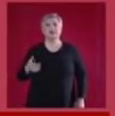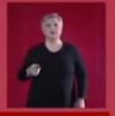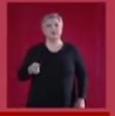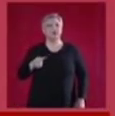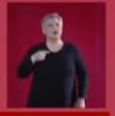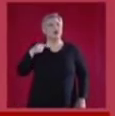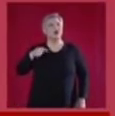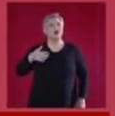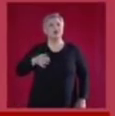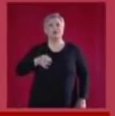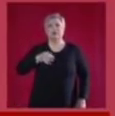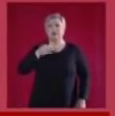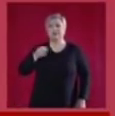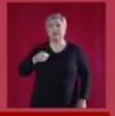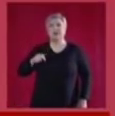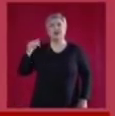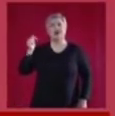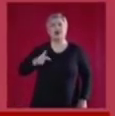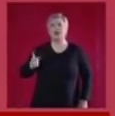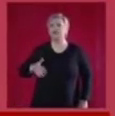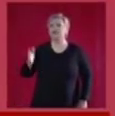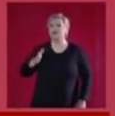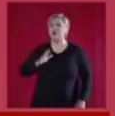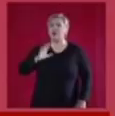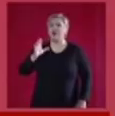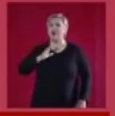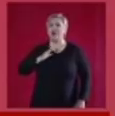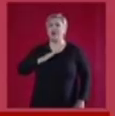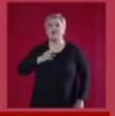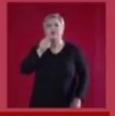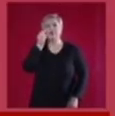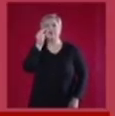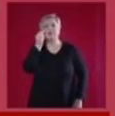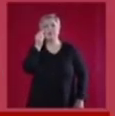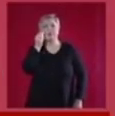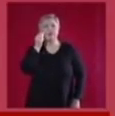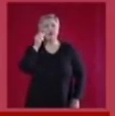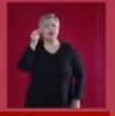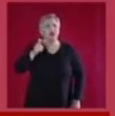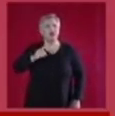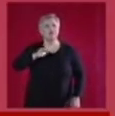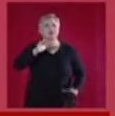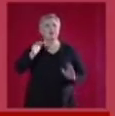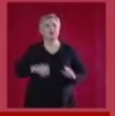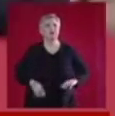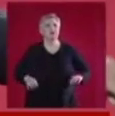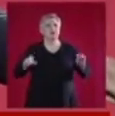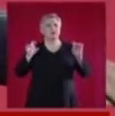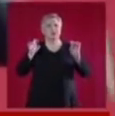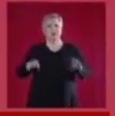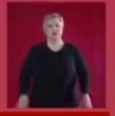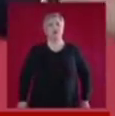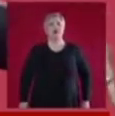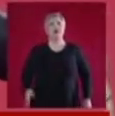και αυτός μια τηλεθέαση όπως αξίζει σε έναν αρχηγό της αξιωματικής αντιπολίτευσης να έρθει στο στούντιο όταν θα μαι και εγώ